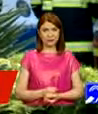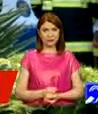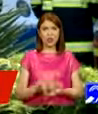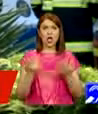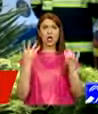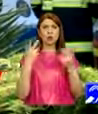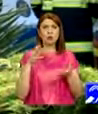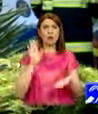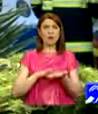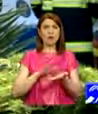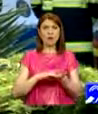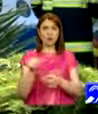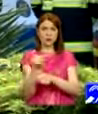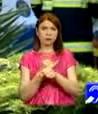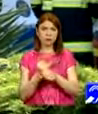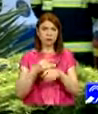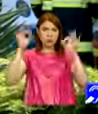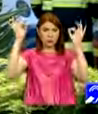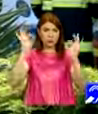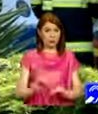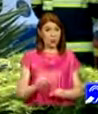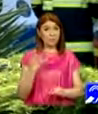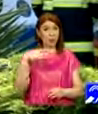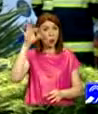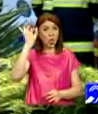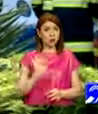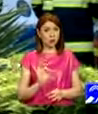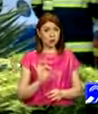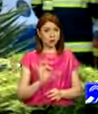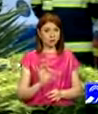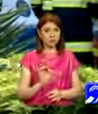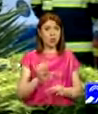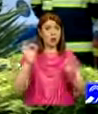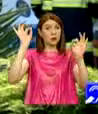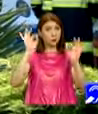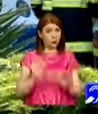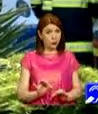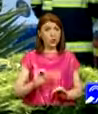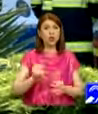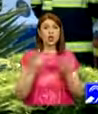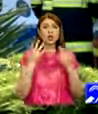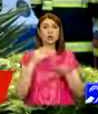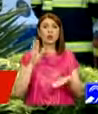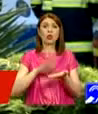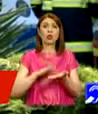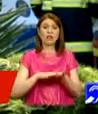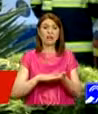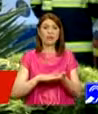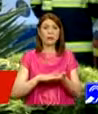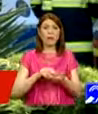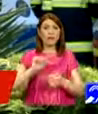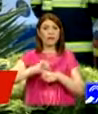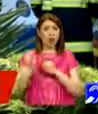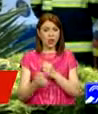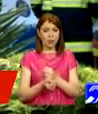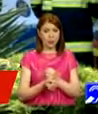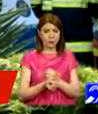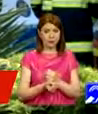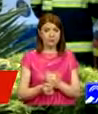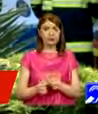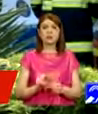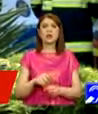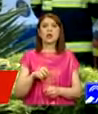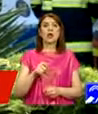numărul infracțiunilor constatate a scăzut cu aproximativ 4%, fiind în scădere inclusiv numărul de infracțiuni comise cu violență.